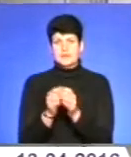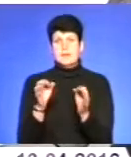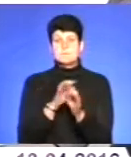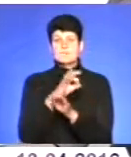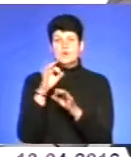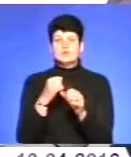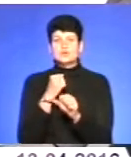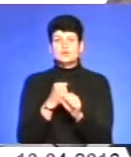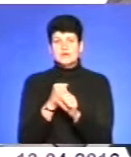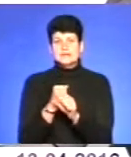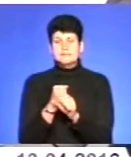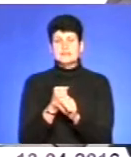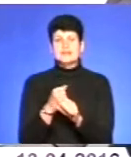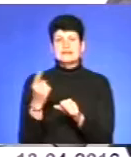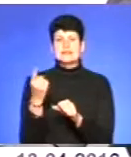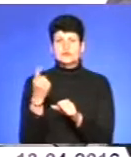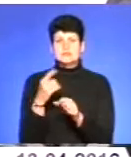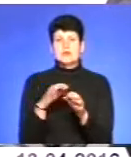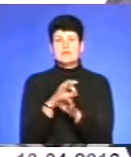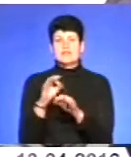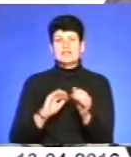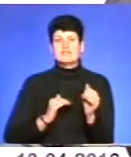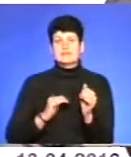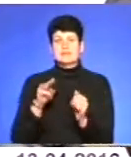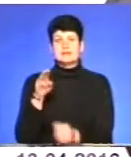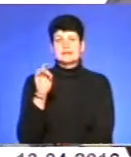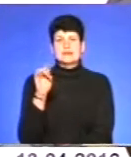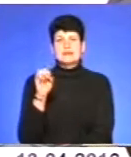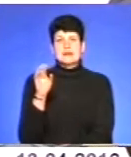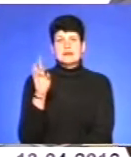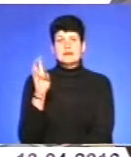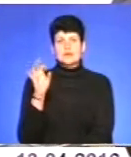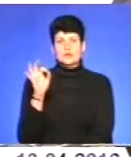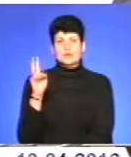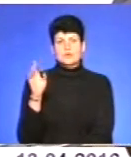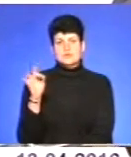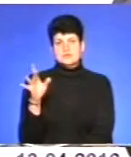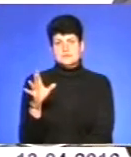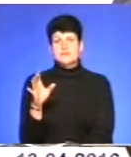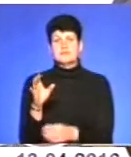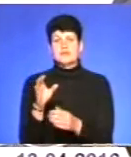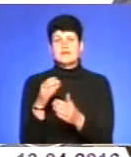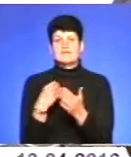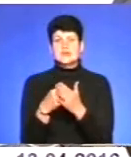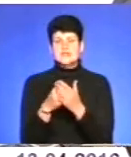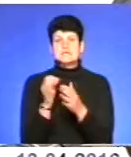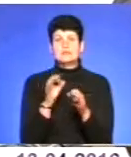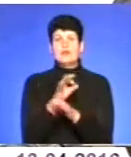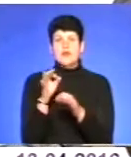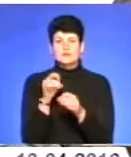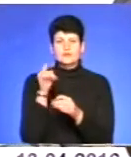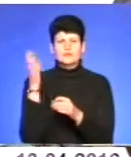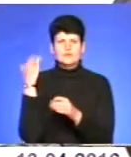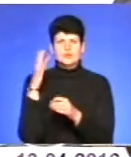розробляла тернопільська проєктна фірма «Тернокорс». Значить, вартість проєкту на той час